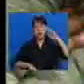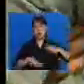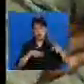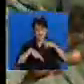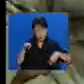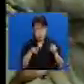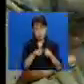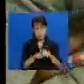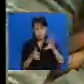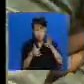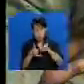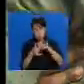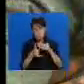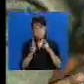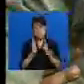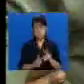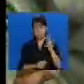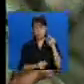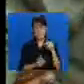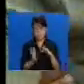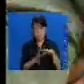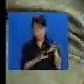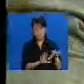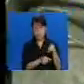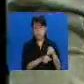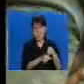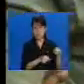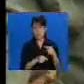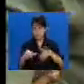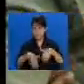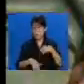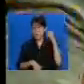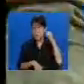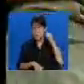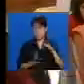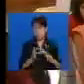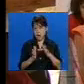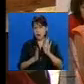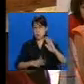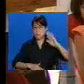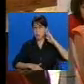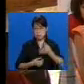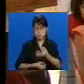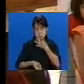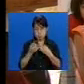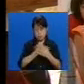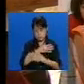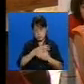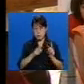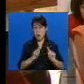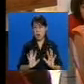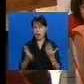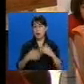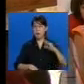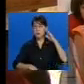องร้อยจึงมียาไว้สำหรับทหารแต่ชาวบ้านเชื่อว่ายาของทหารพรานรักษาหายเพราะทหารอยู่กับป่าทั้ง